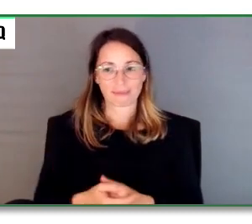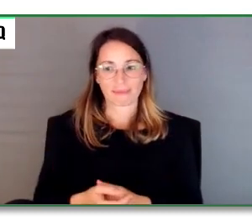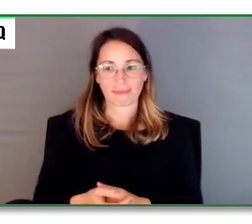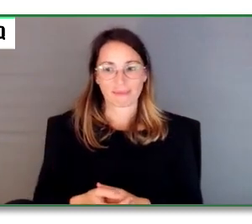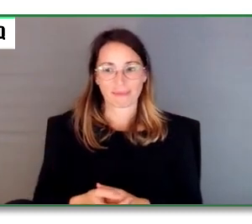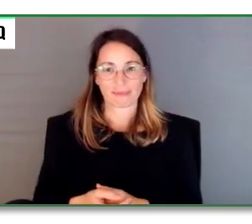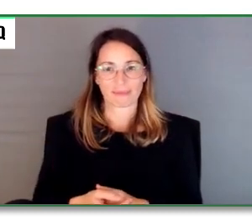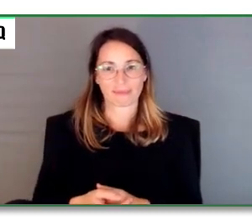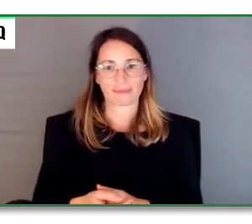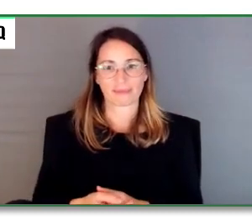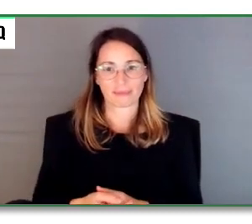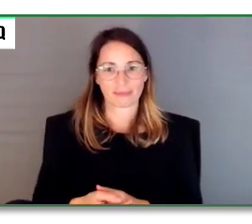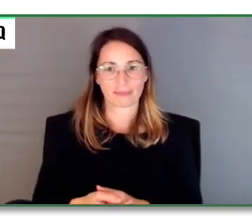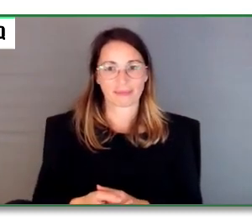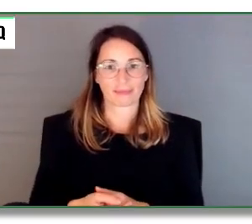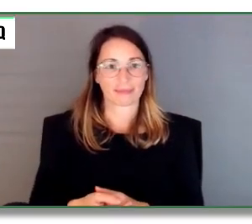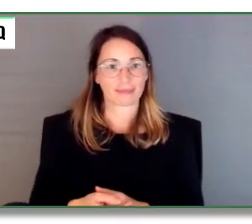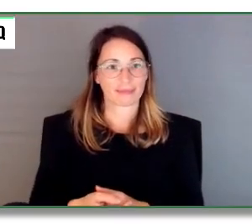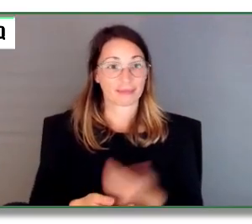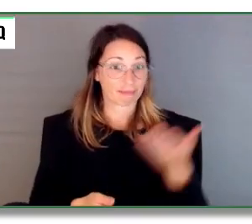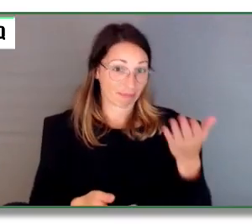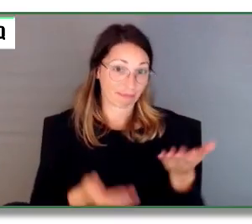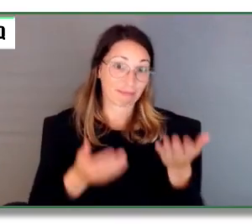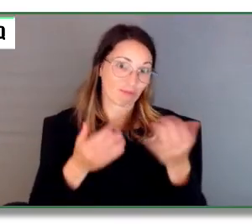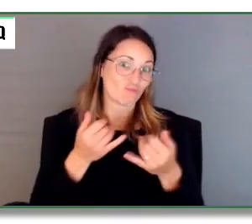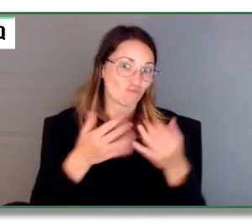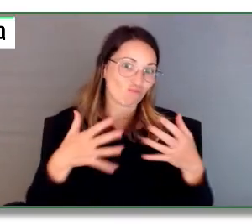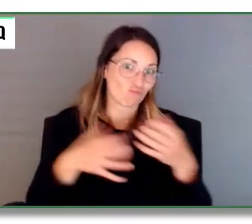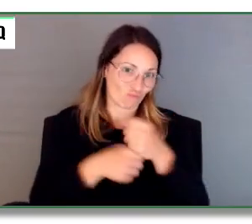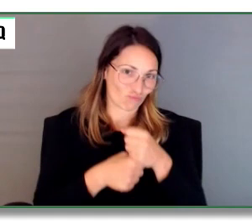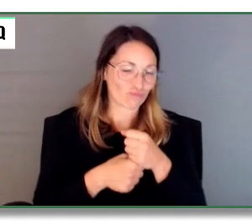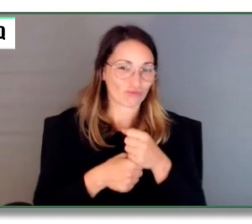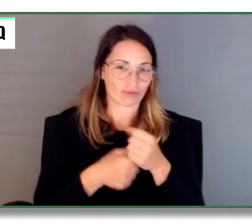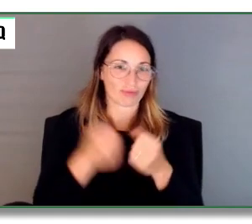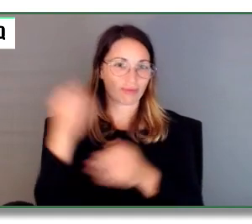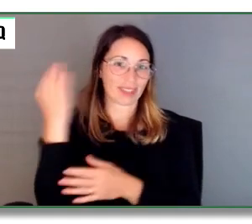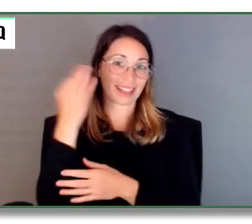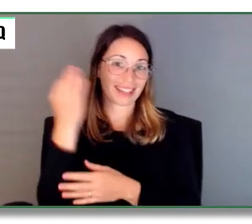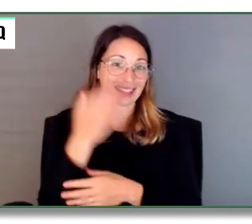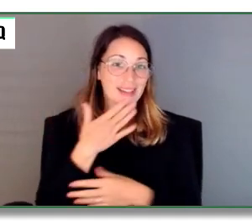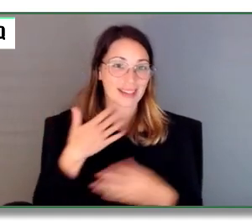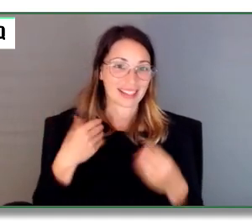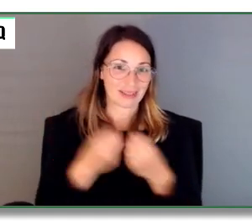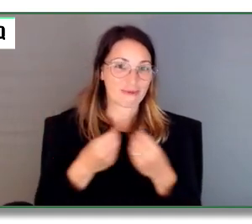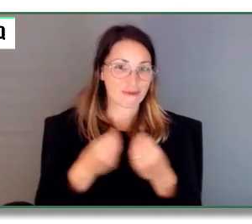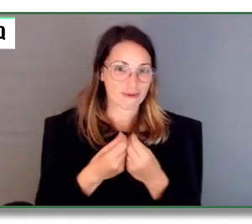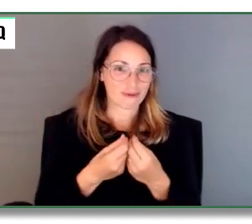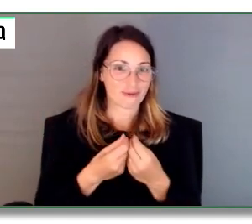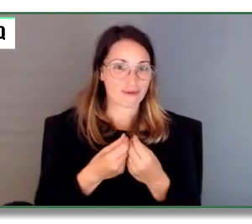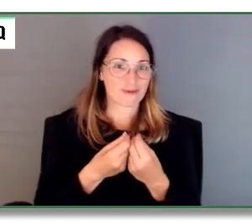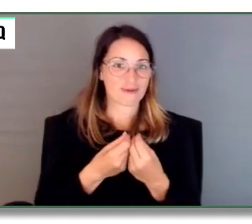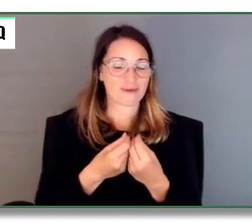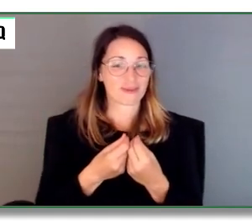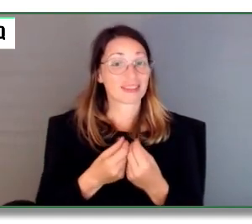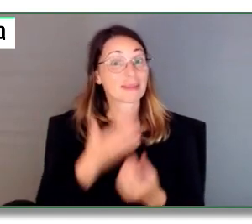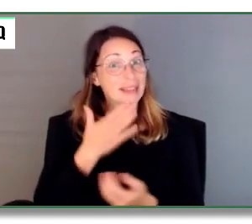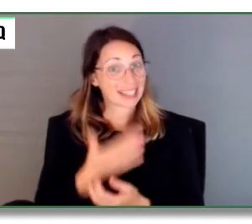voilà qui conclut ma présentation aujourd'hui. Merci beaucoup d'avoir été là, à